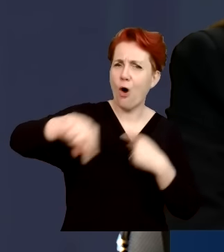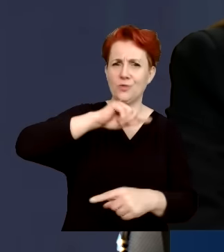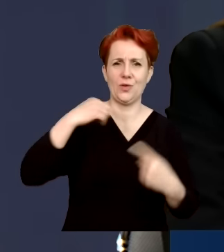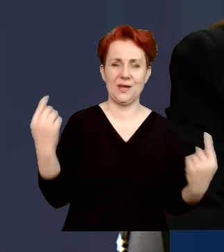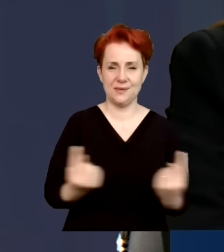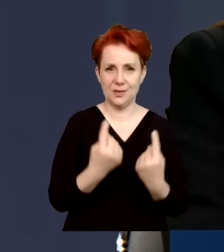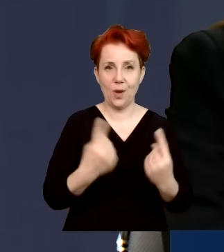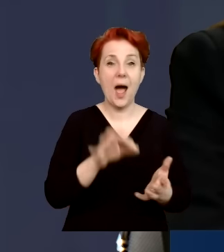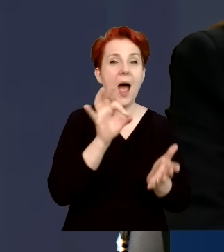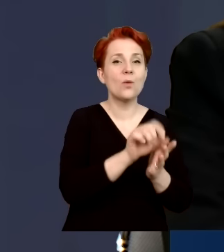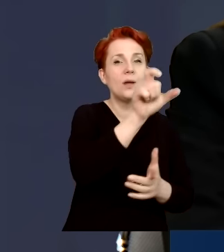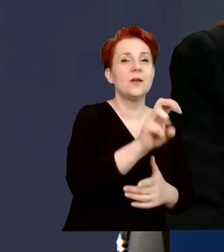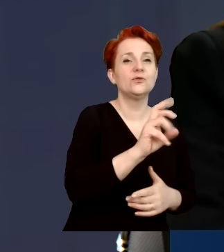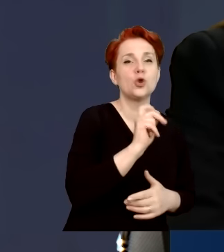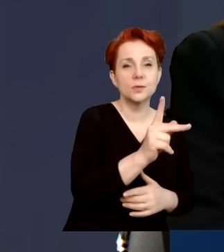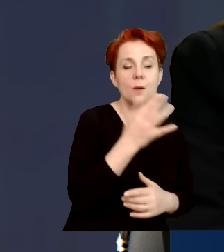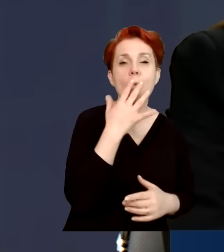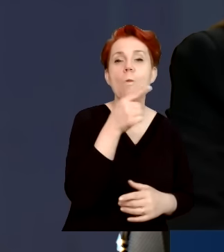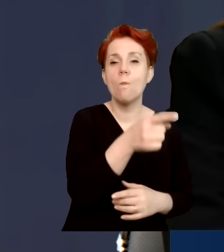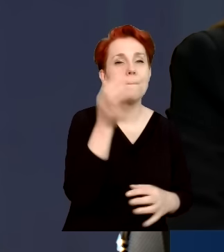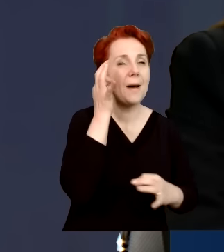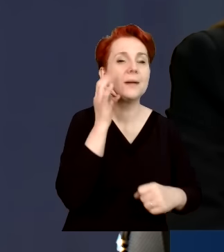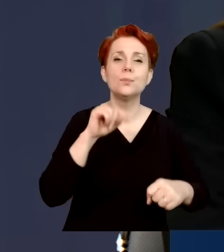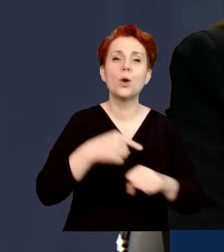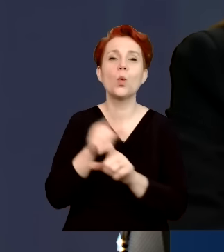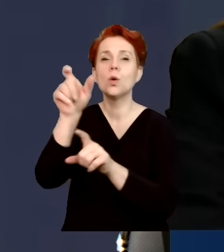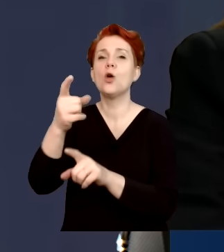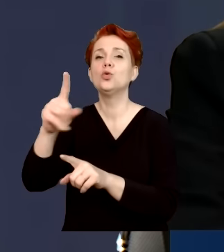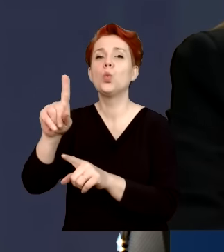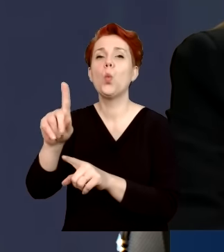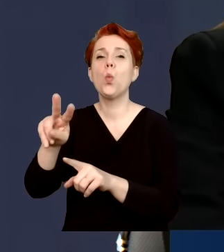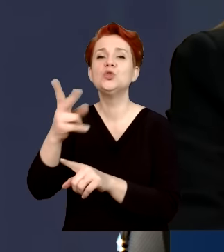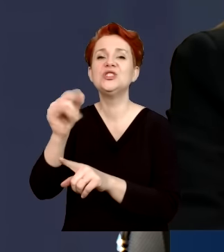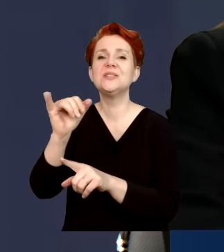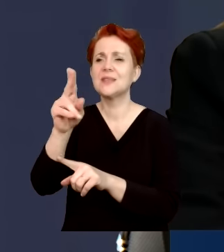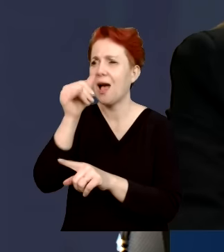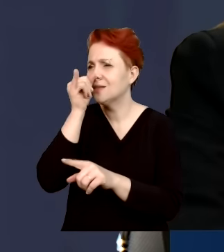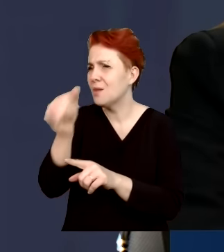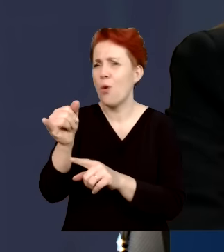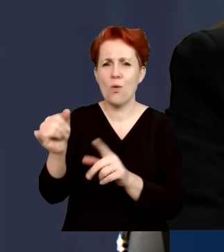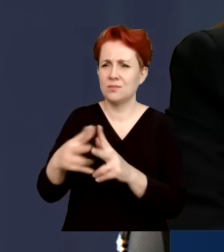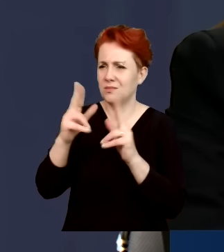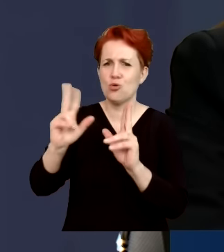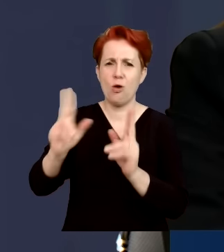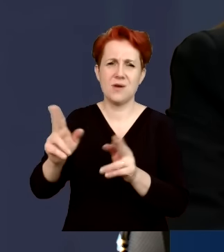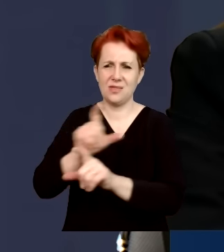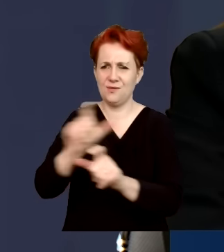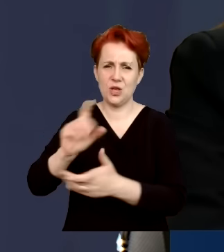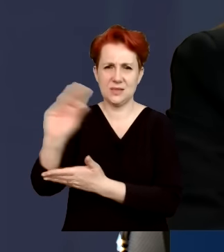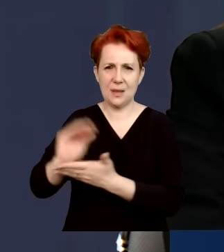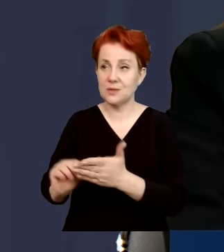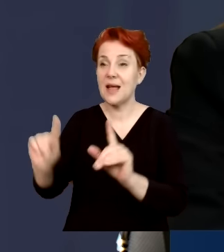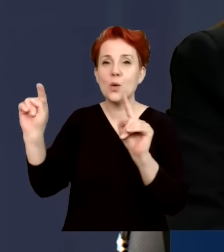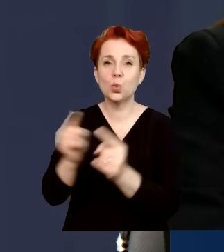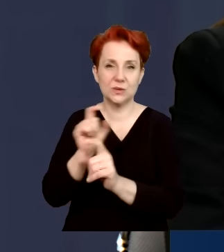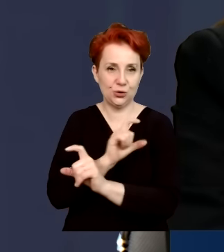prokurator wniosek zwracał uwagę na to, że pani prokurator Dudzińska nie mogła napisać czegoś w określonym czasie, że był to za krótki czas. A